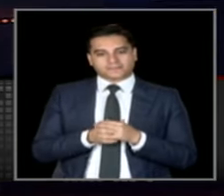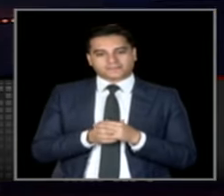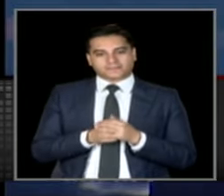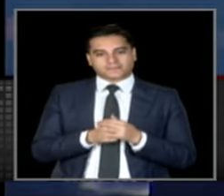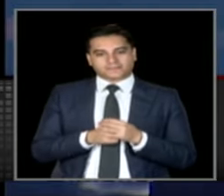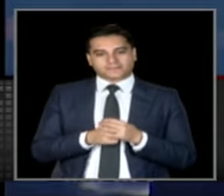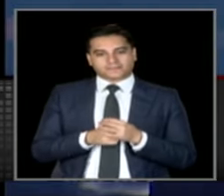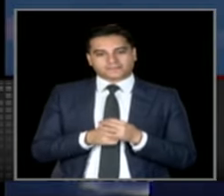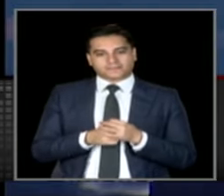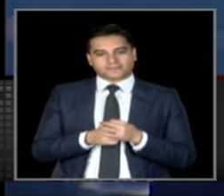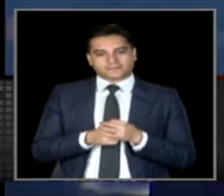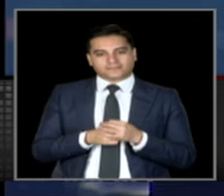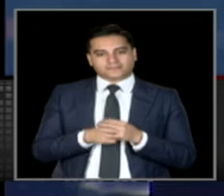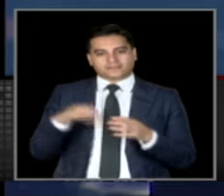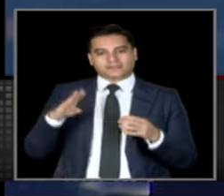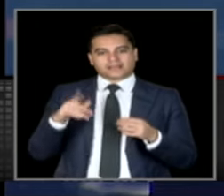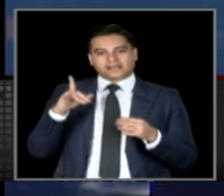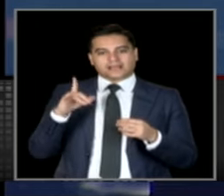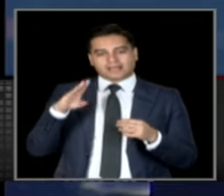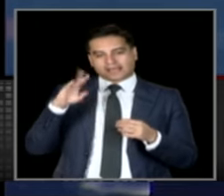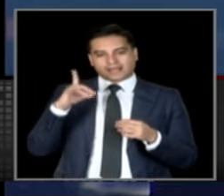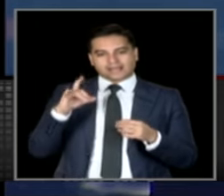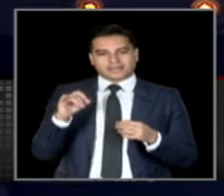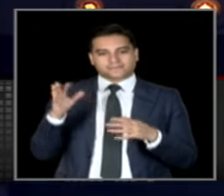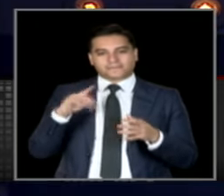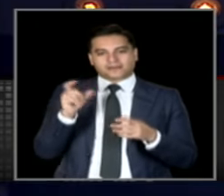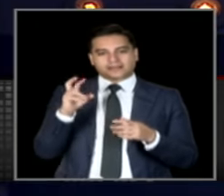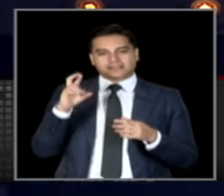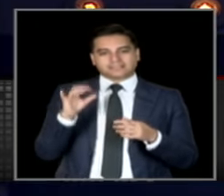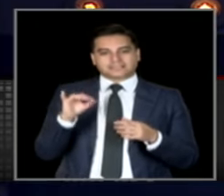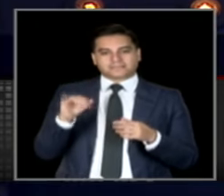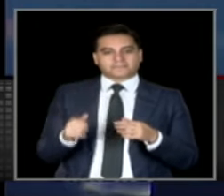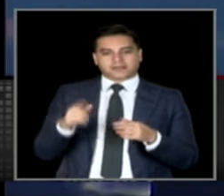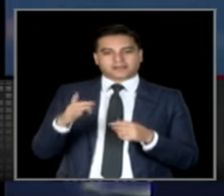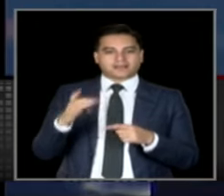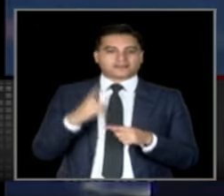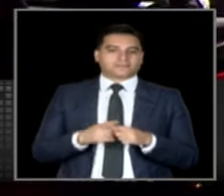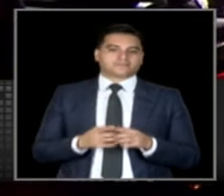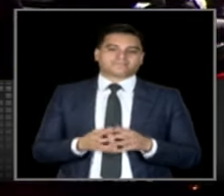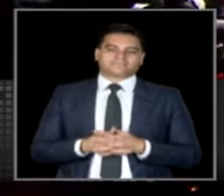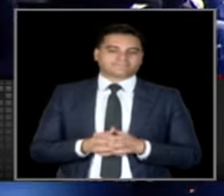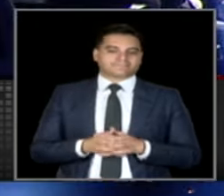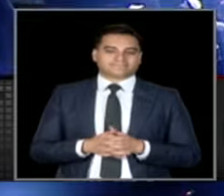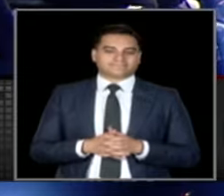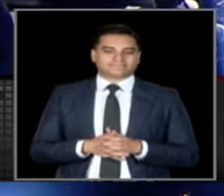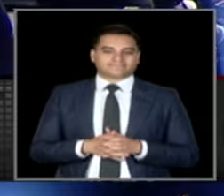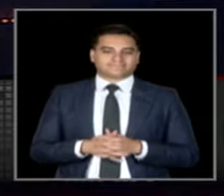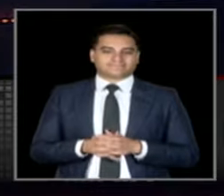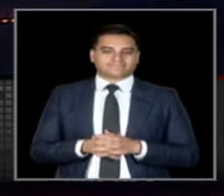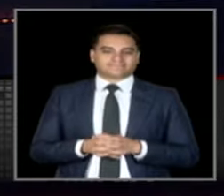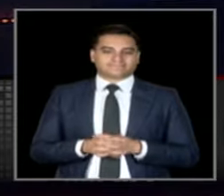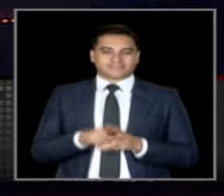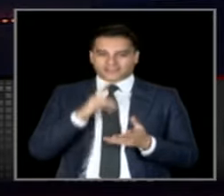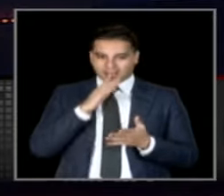معانا بقى. كريم بنزيمة. كريم بنزيمة إجابة خاطئة. كانت كام بقى؟